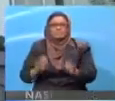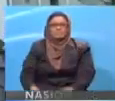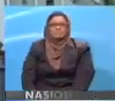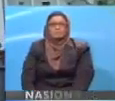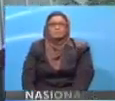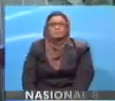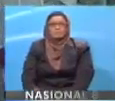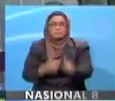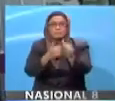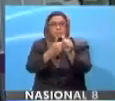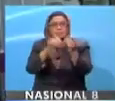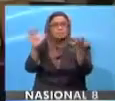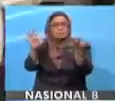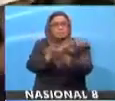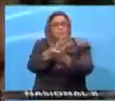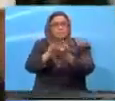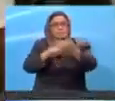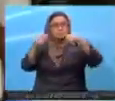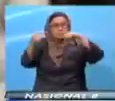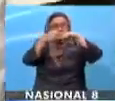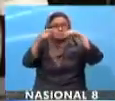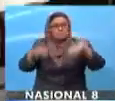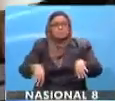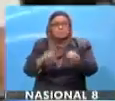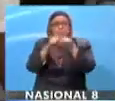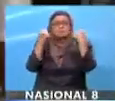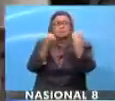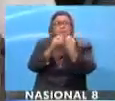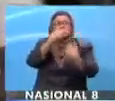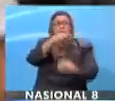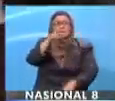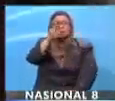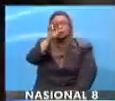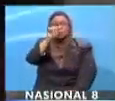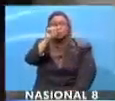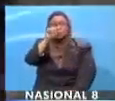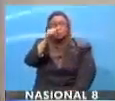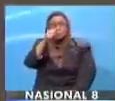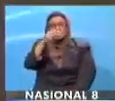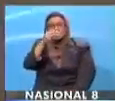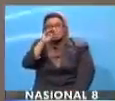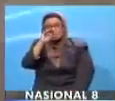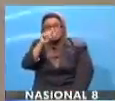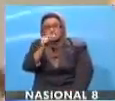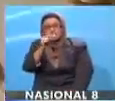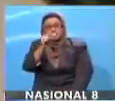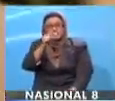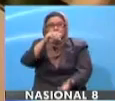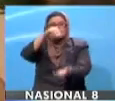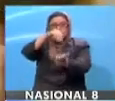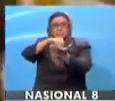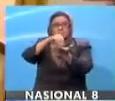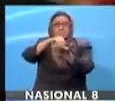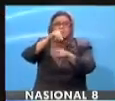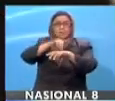Mengikut kertas pertuduhan, syarikat Hua Meng Trading Sdn Bhd beralamat di Jalan Seri Tanjung, Mukim Pari Jawa, Muar, gagal